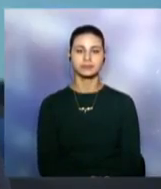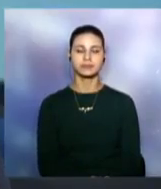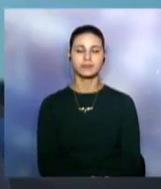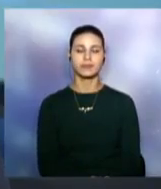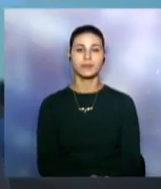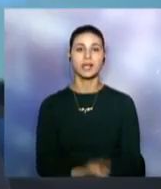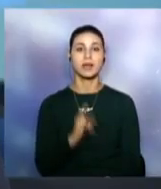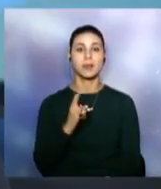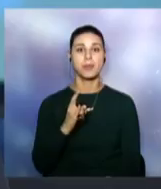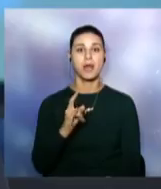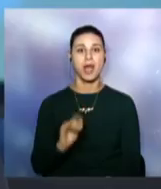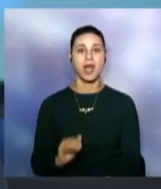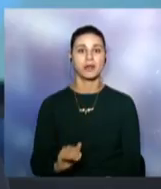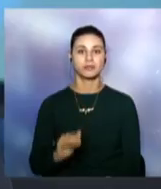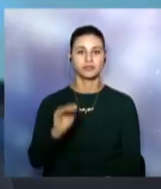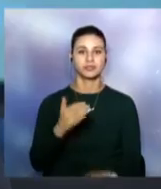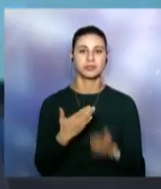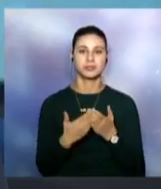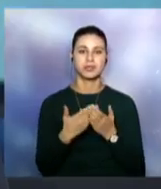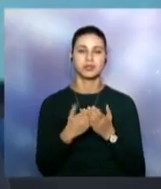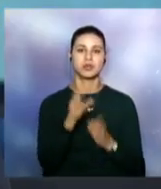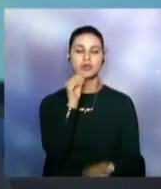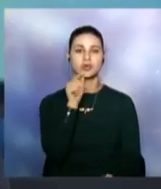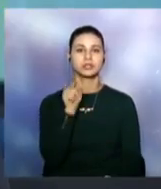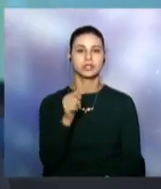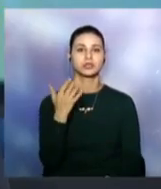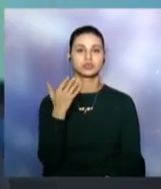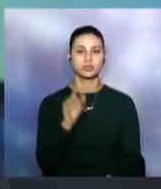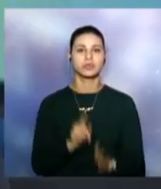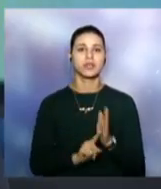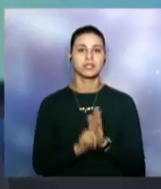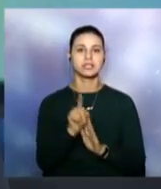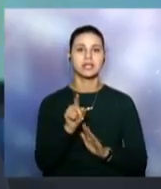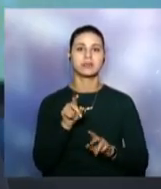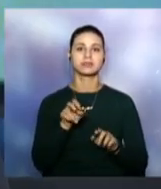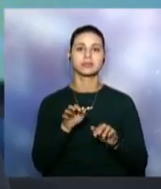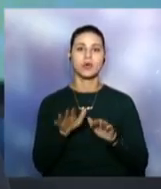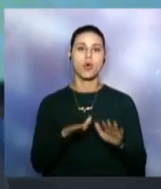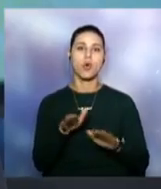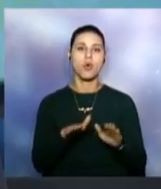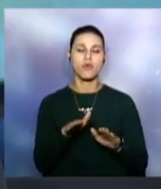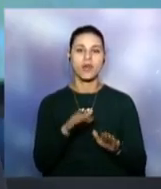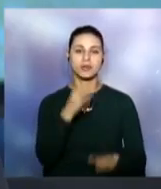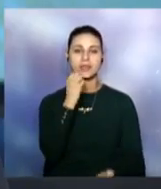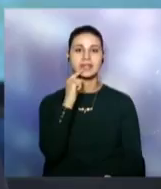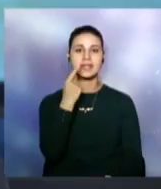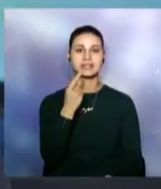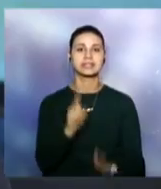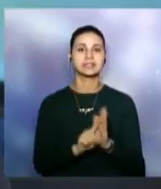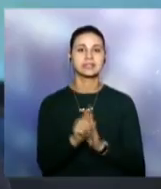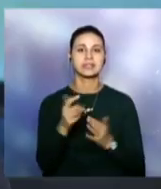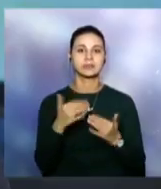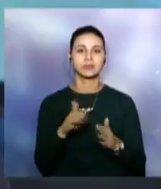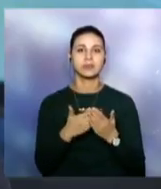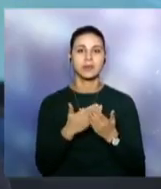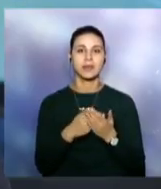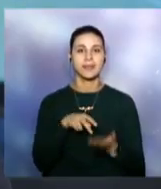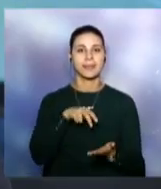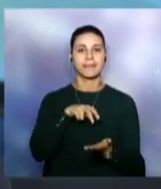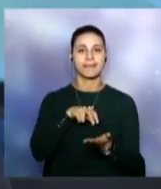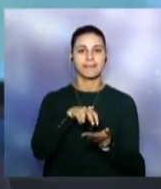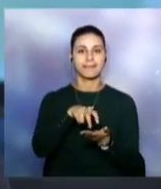ცირი ასაკის ბავშვი თვეების, ანუ როცა ის უკვე იწყებს ხოხვას, შემდეგ წლის ბავშვი იწყებს თქვათ